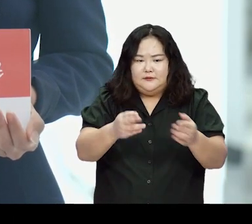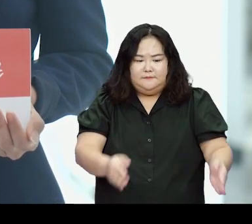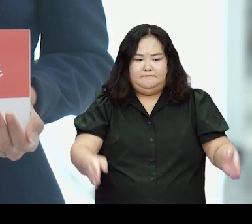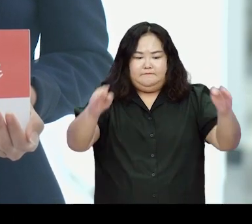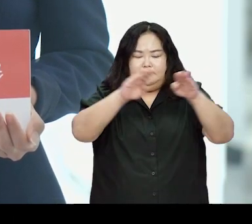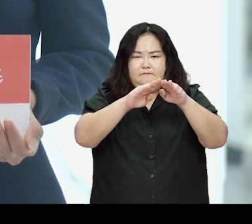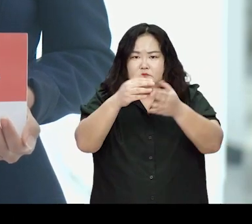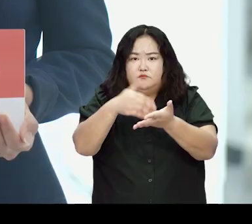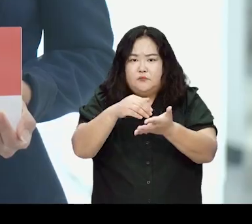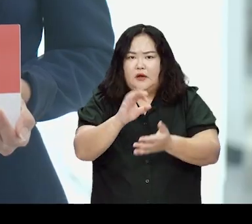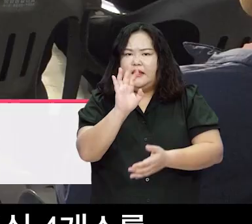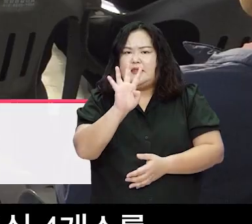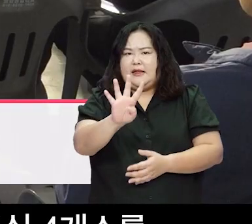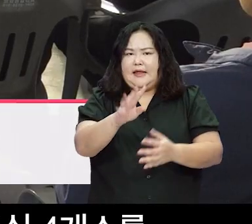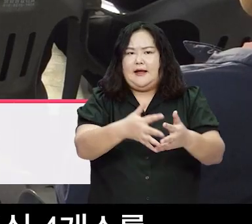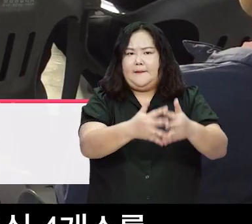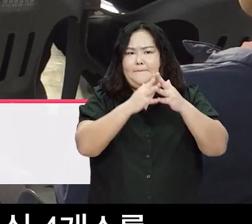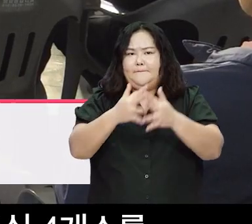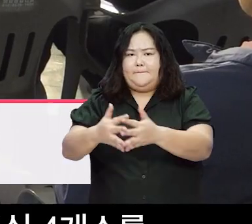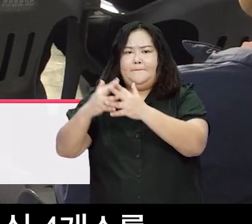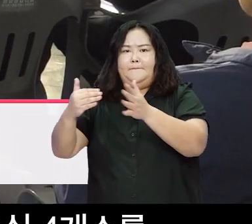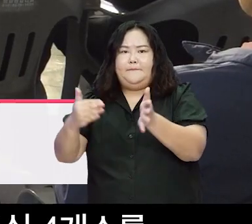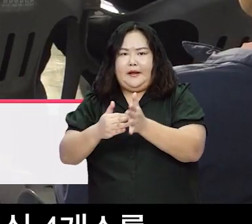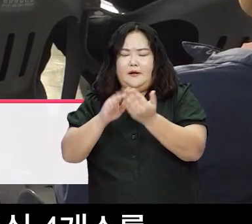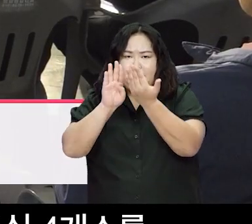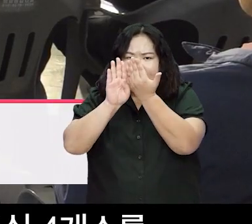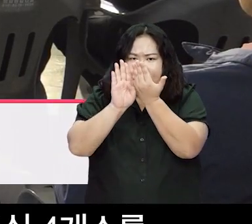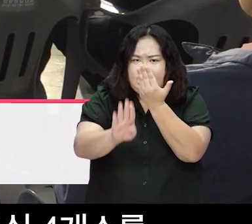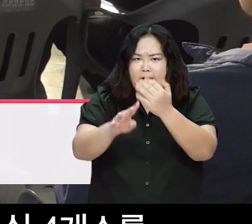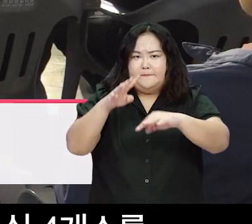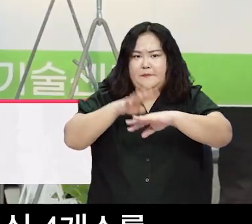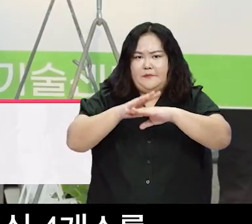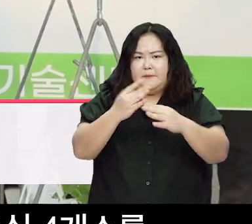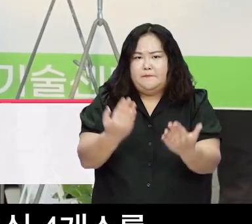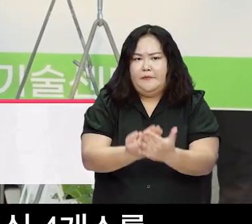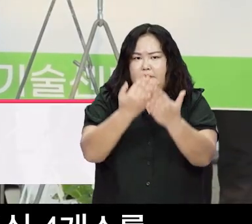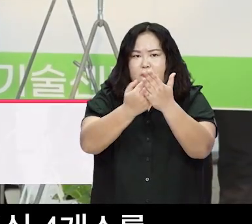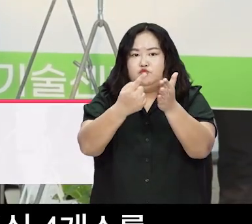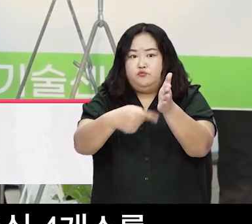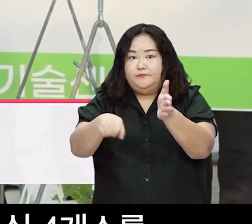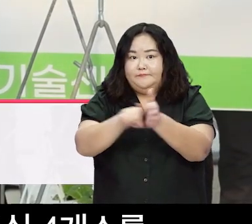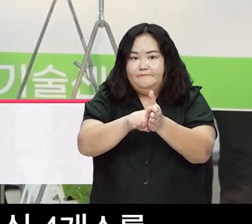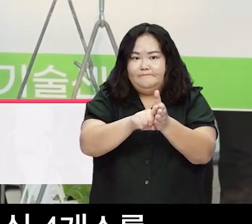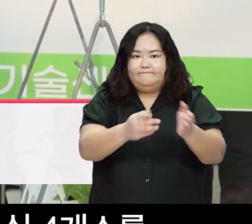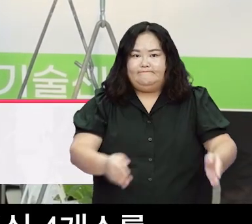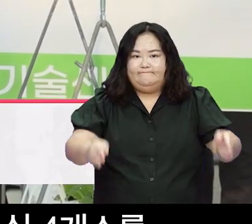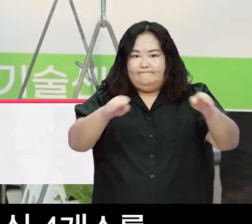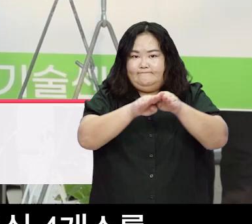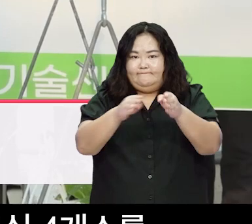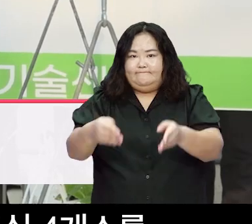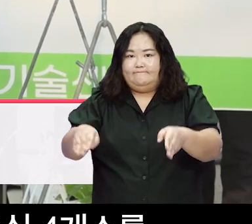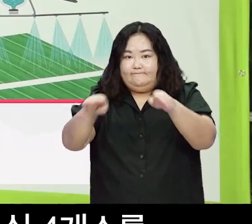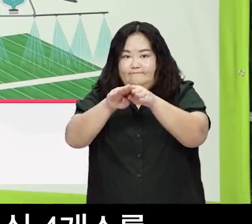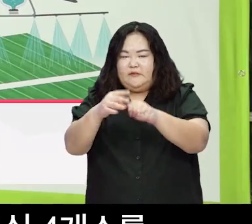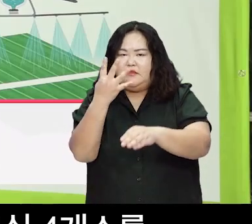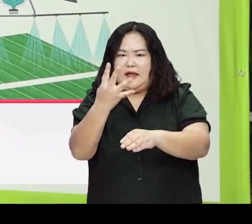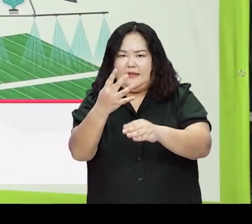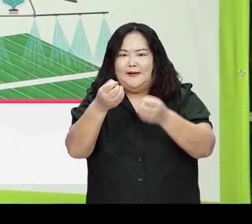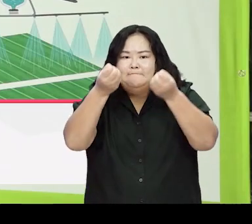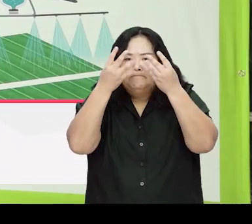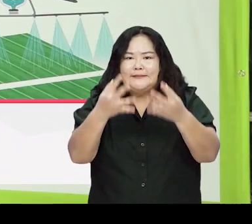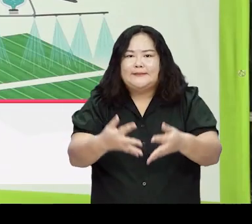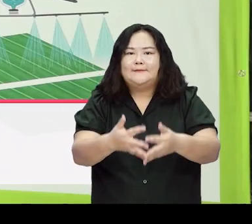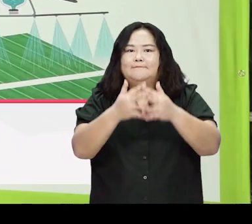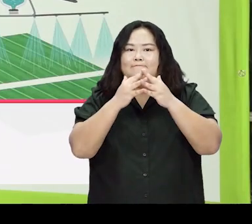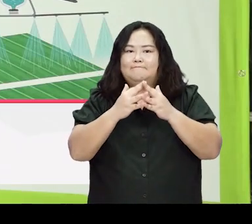개소리 준공했습니다 천안시가 미래 첨단농업 성장기반을 조성하기 위해 보급형 스마트팜 온실네 개소를